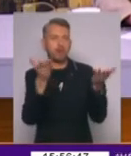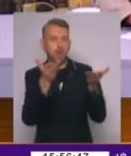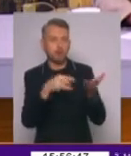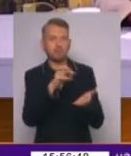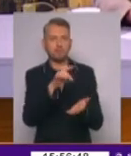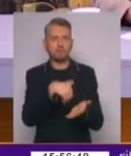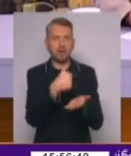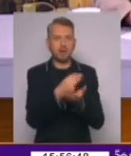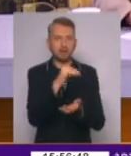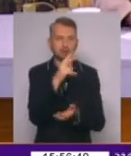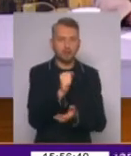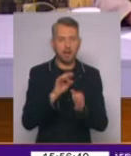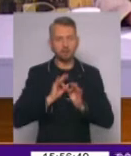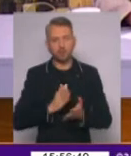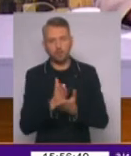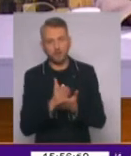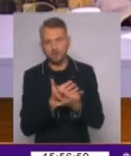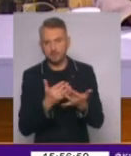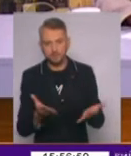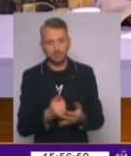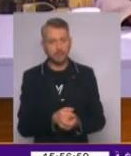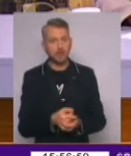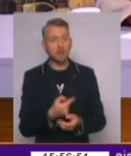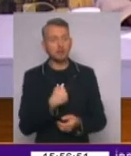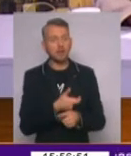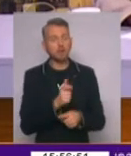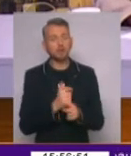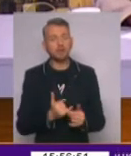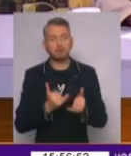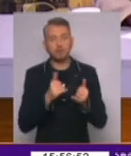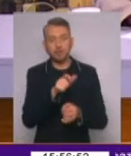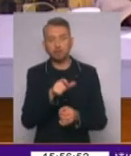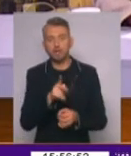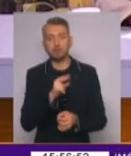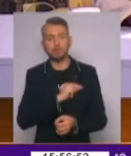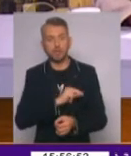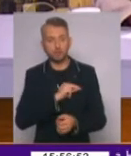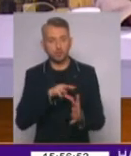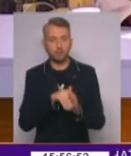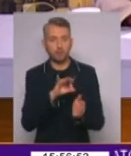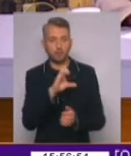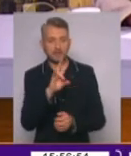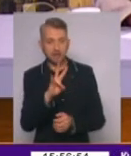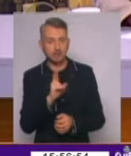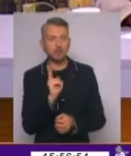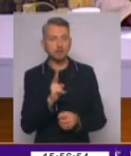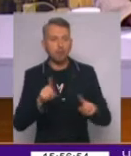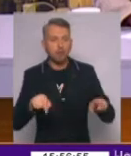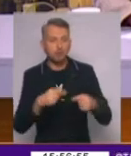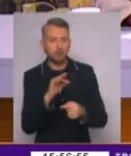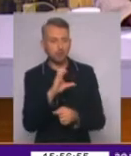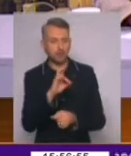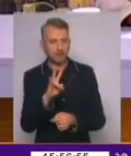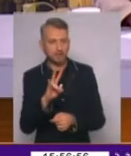Кличка, чиновників і таке інше. Відповідно, я дуже поважаю людей, які працюють в ОСНах, які створюють